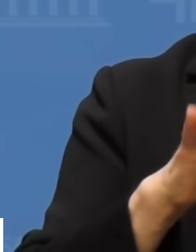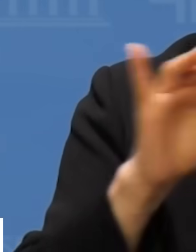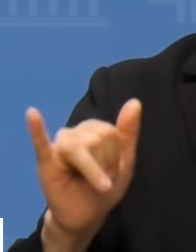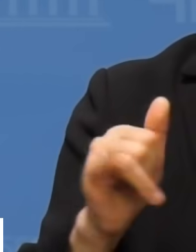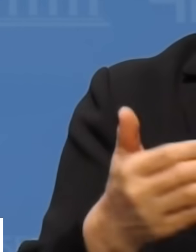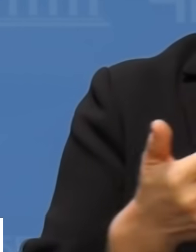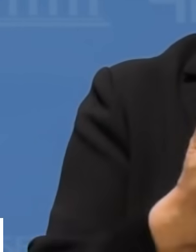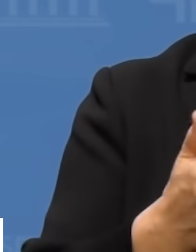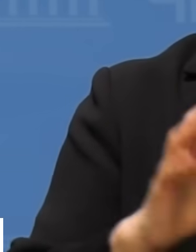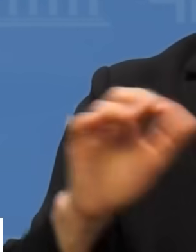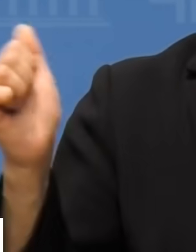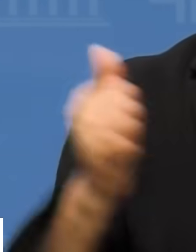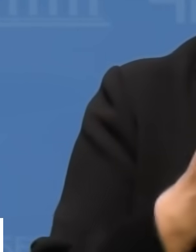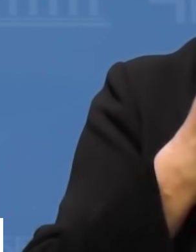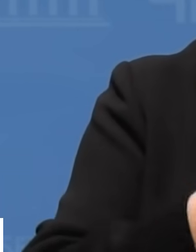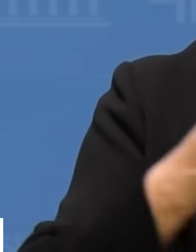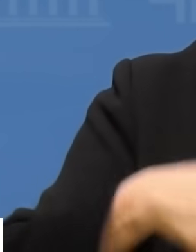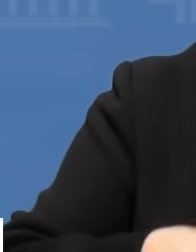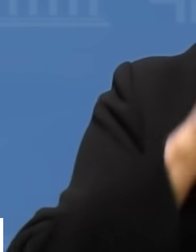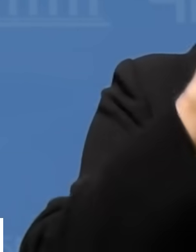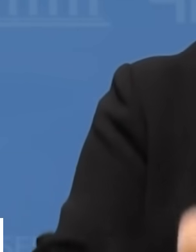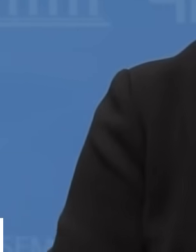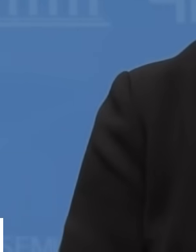국민의 방탄 국회를 만들어야 합니다.